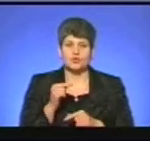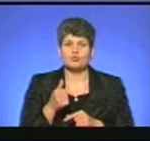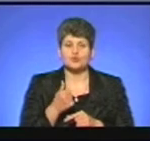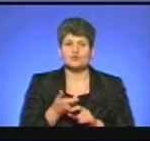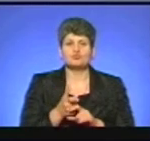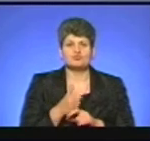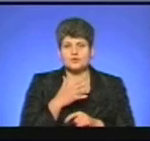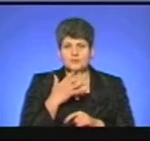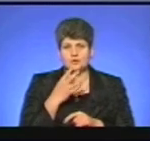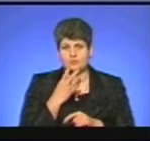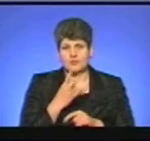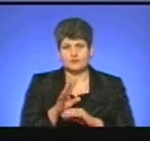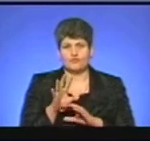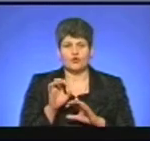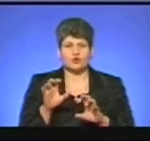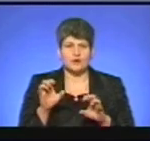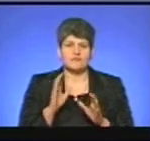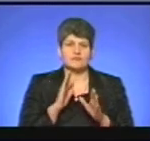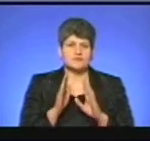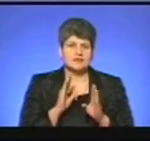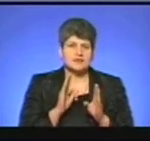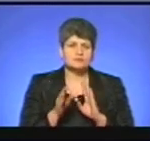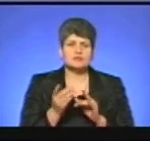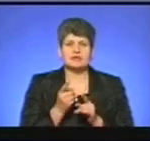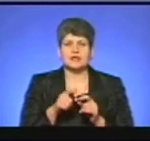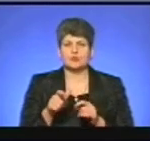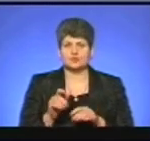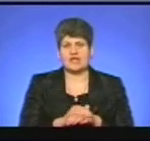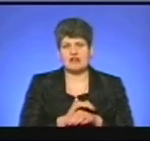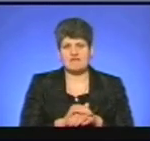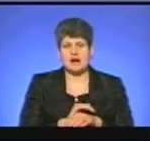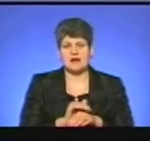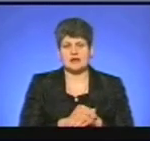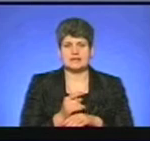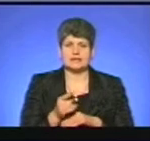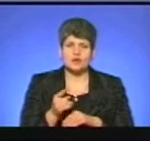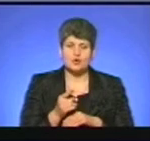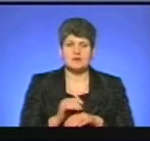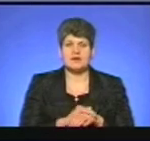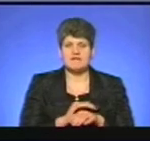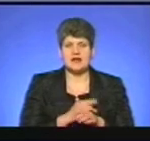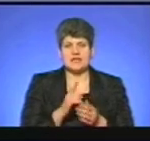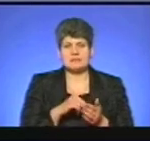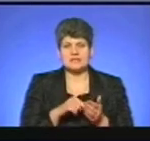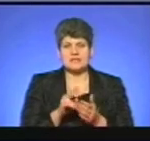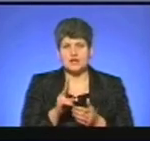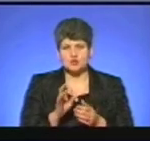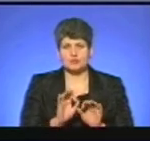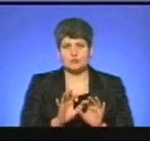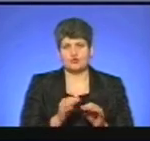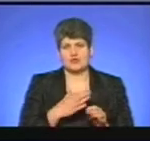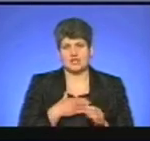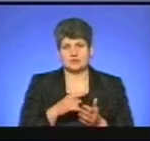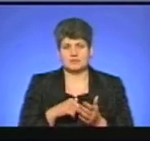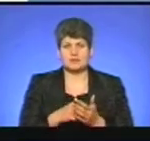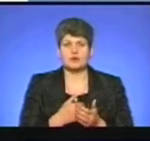дуже багато бачу фотографій в Інстаграмі, Фейсбуці, де люди хвалять Тернопіль, хвалять містечко і пропагують наше місто.